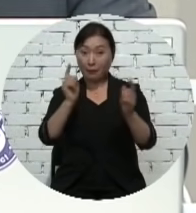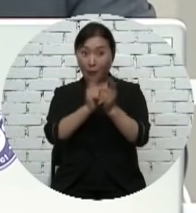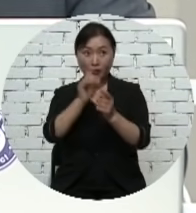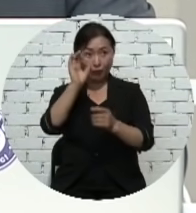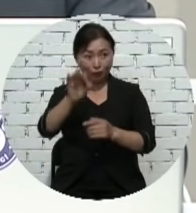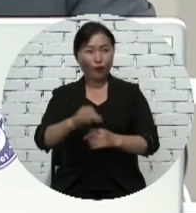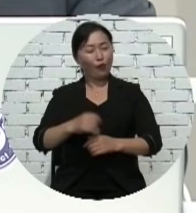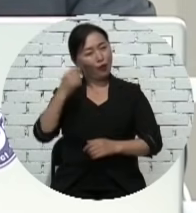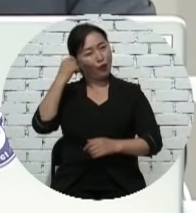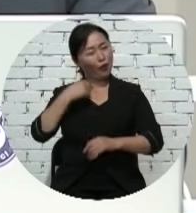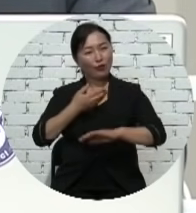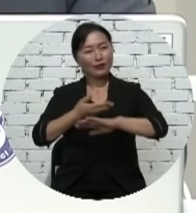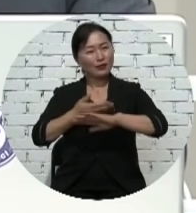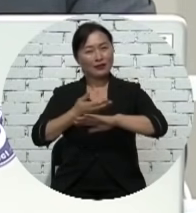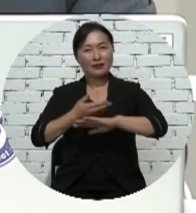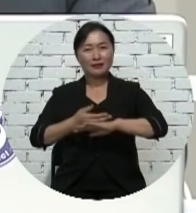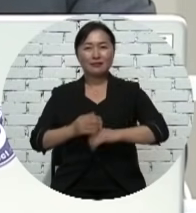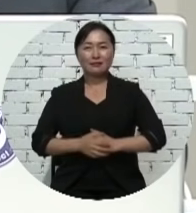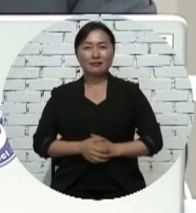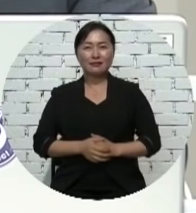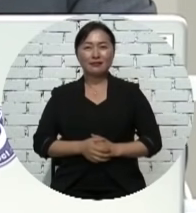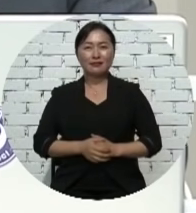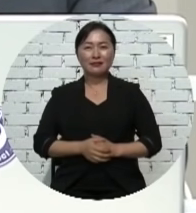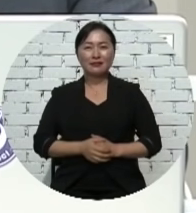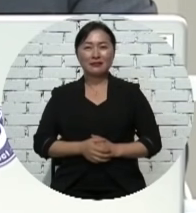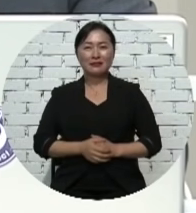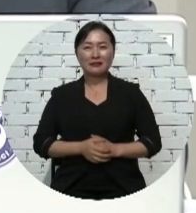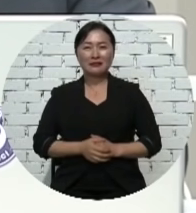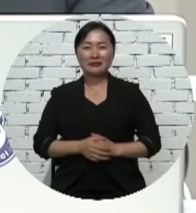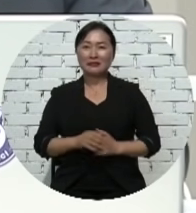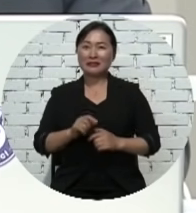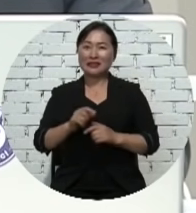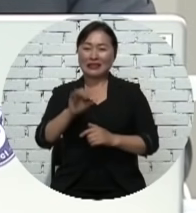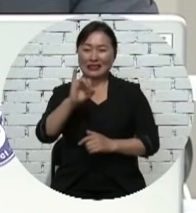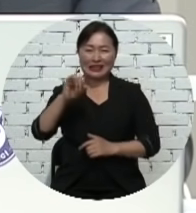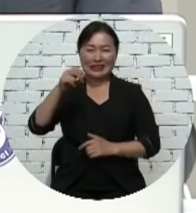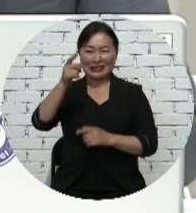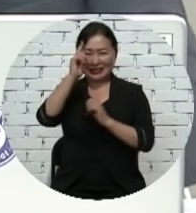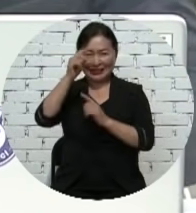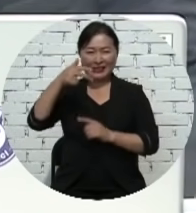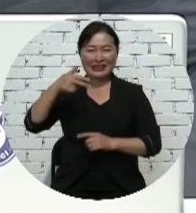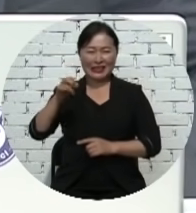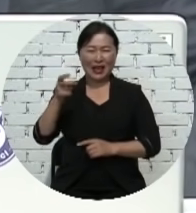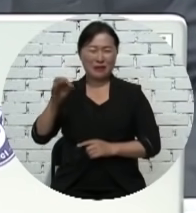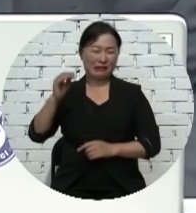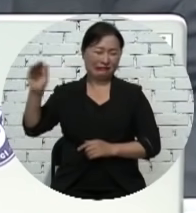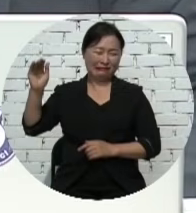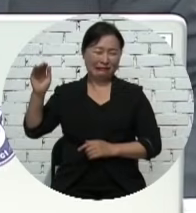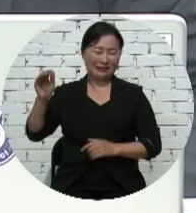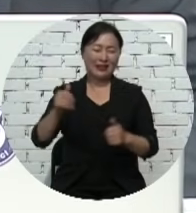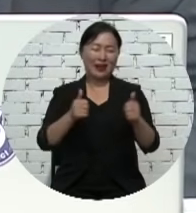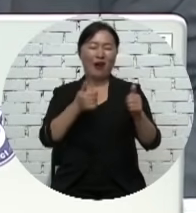만나볼까? 그랬는데 만나보니까 이재명이보단 난 것 같더라고. 이재명이니까 그래서 잘 만났다.